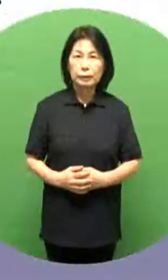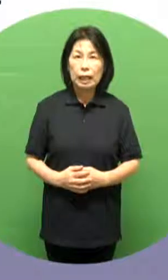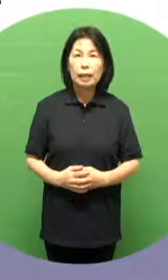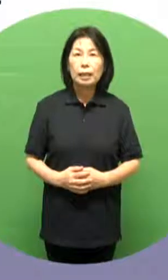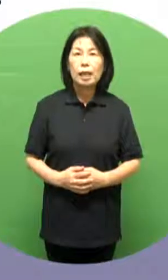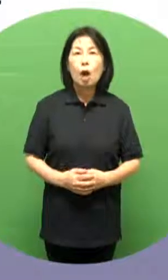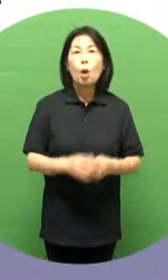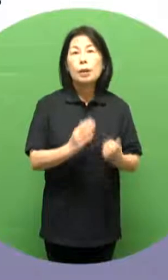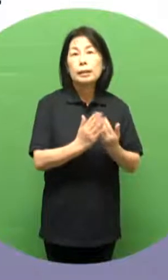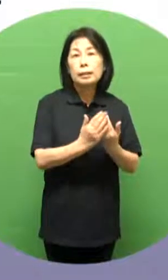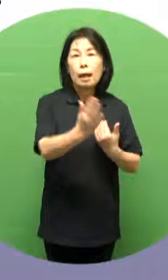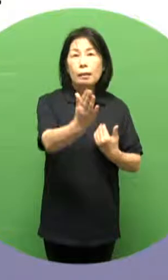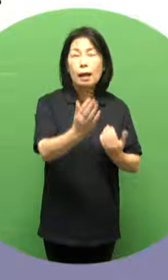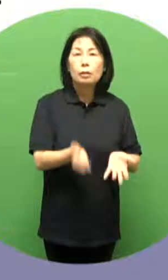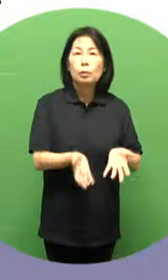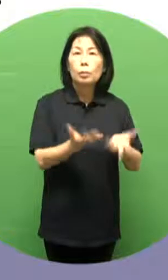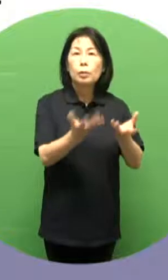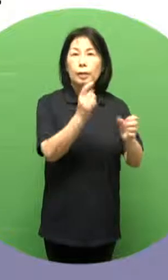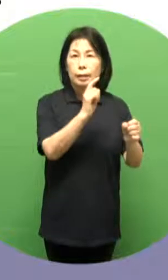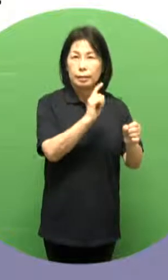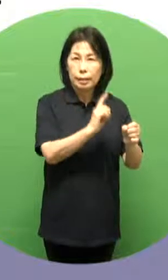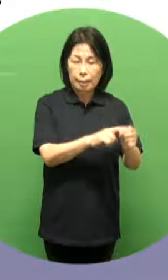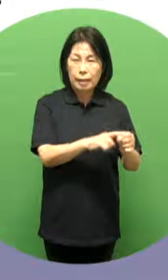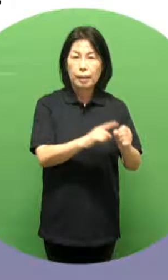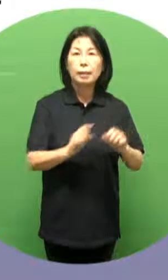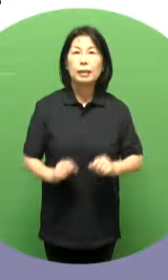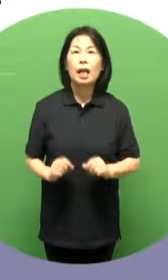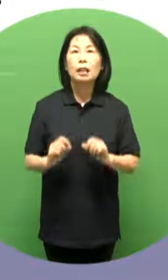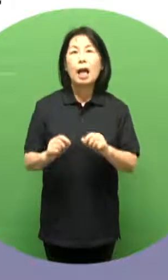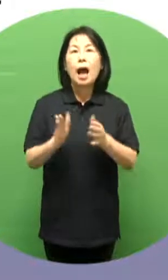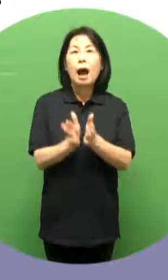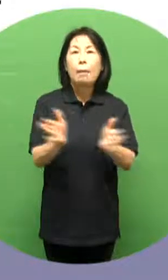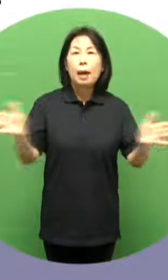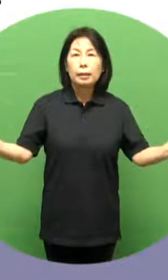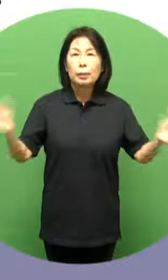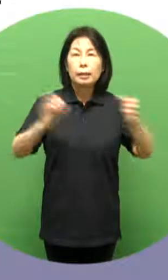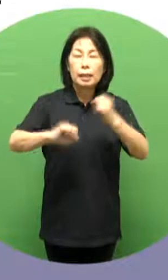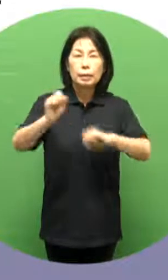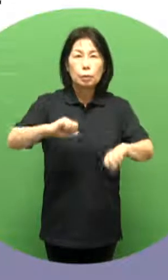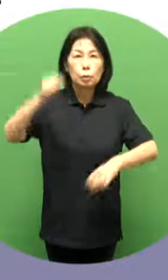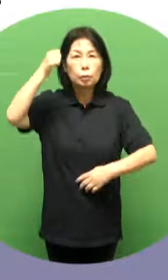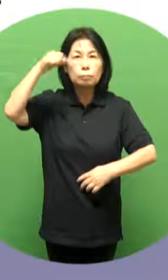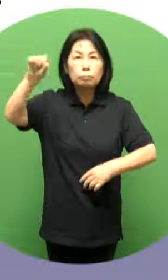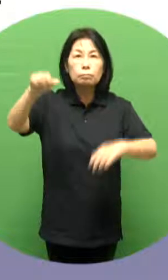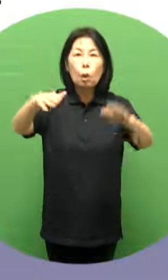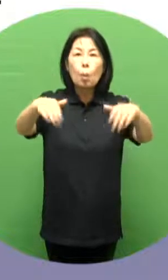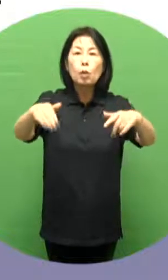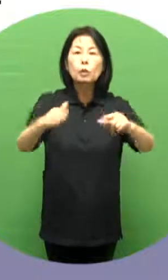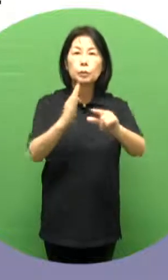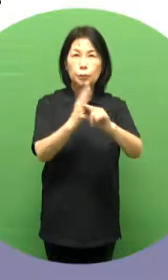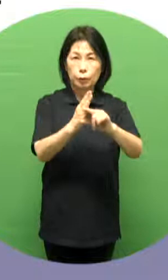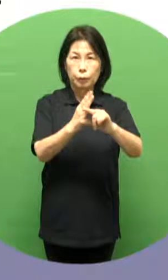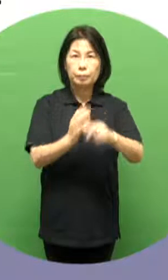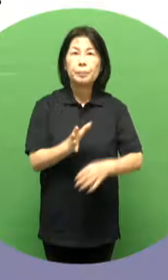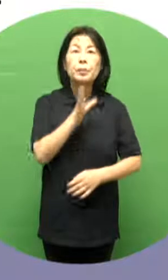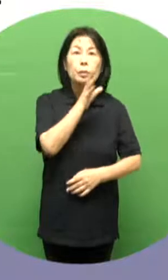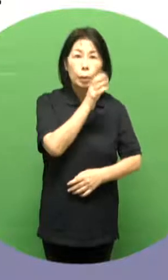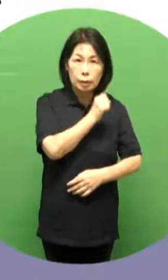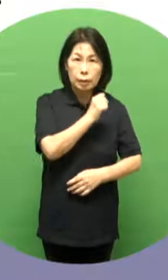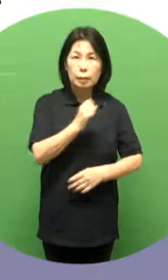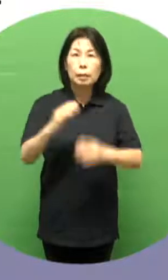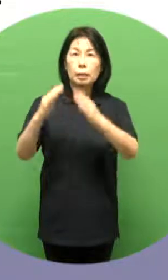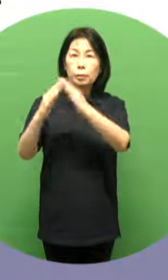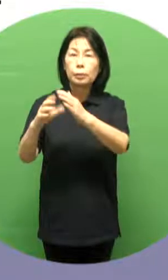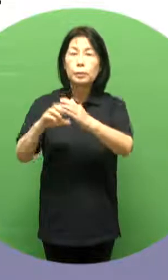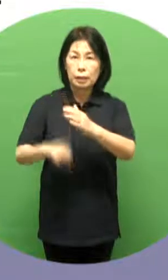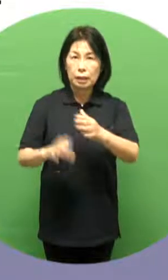県は東京2020大会を盛り上げる幅広い活動を募集しています。年齢、居住地